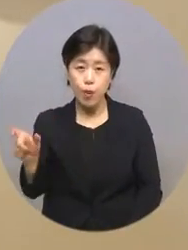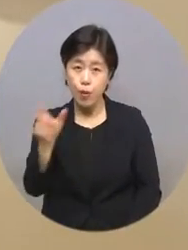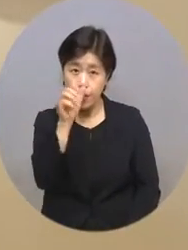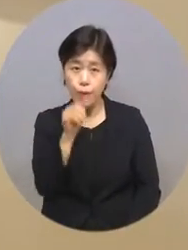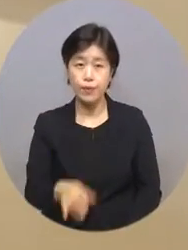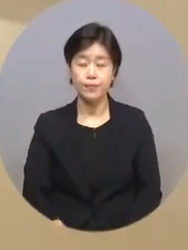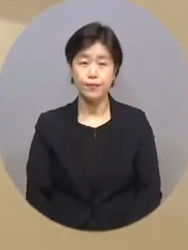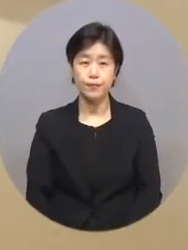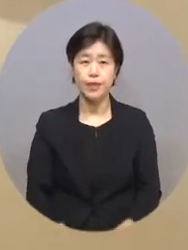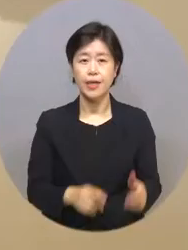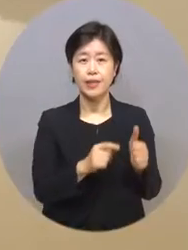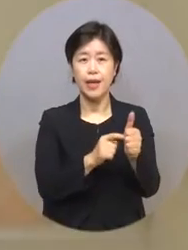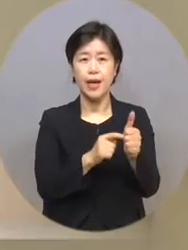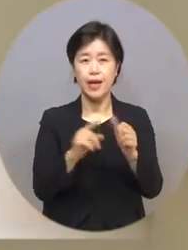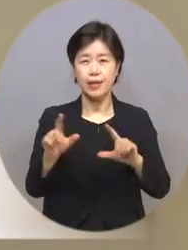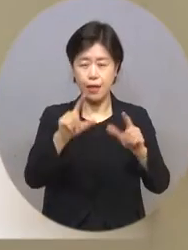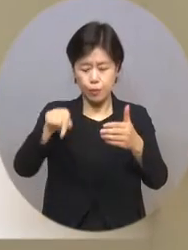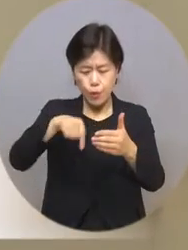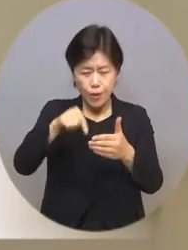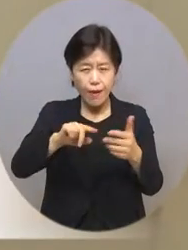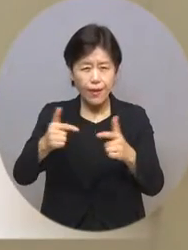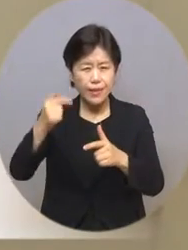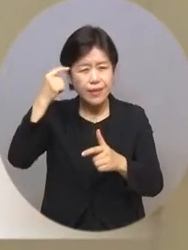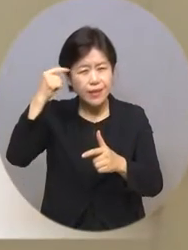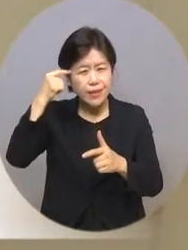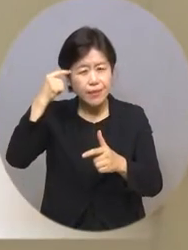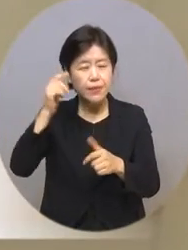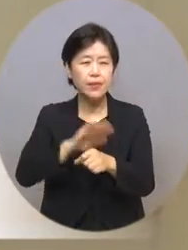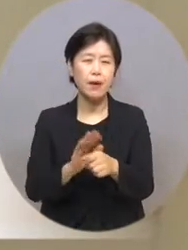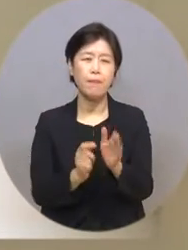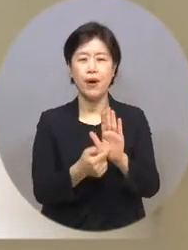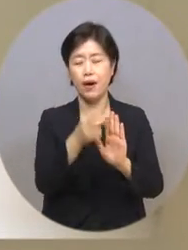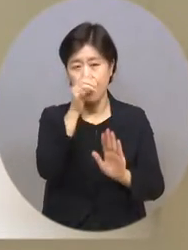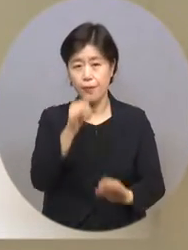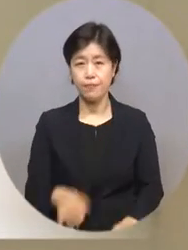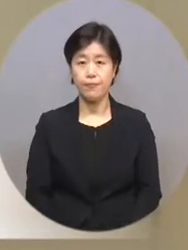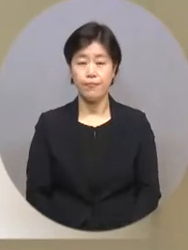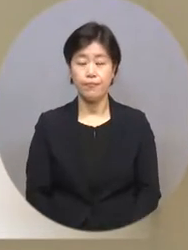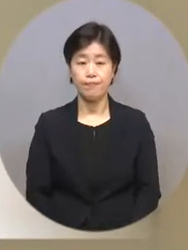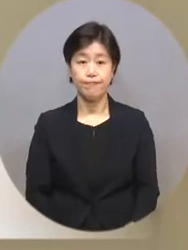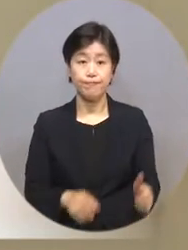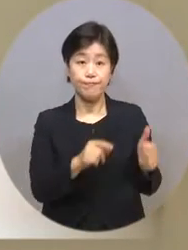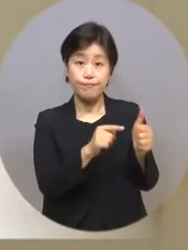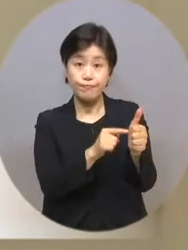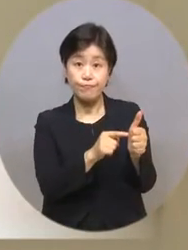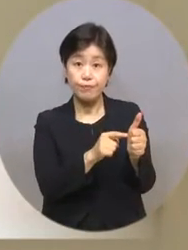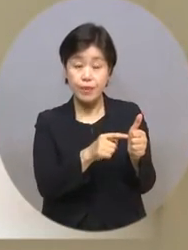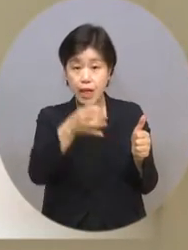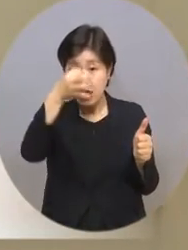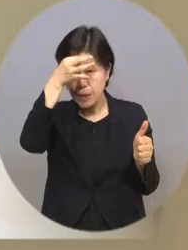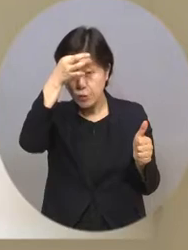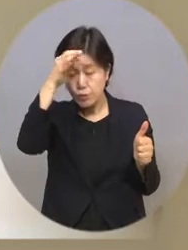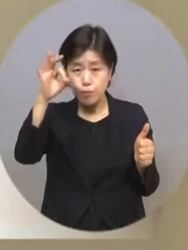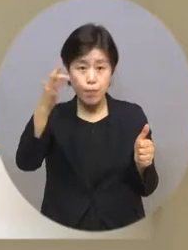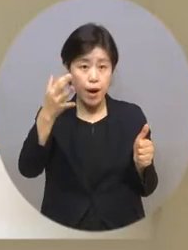속 내재된 이야기입니다. 한부열 작가의 가장 큰 그 관전 포인트라